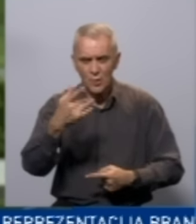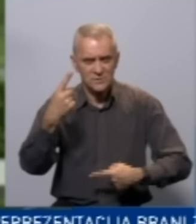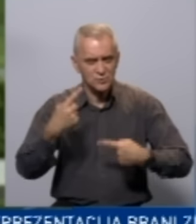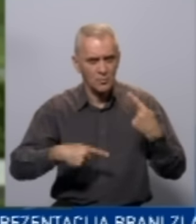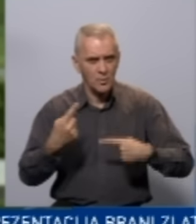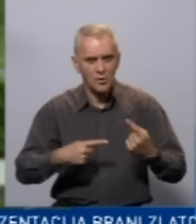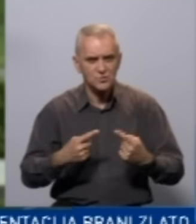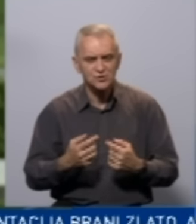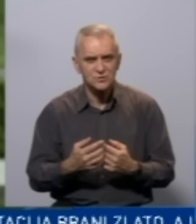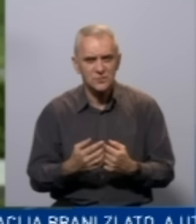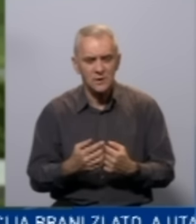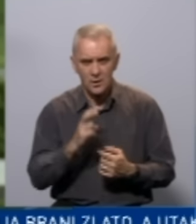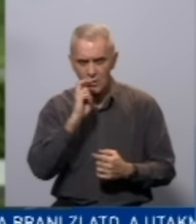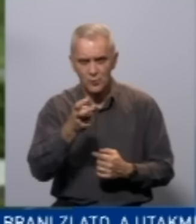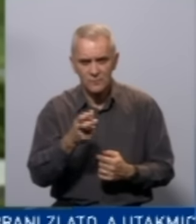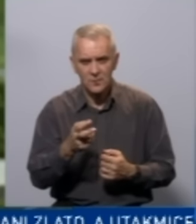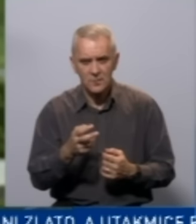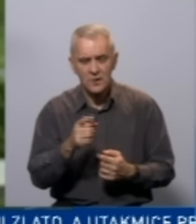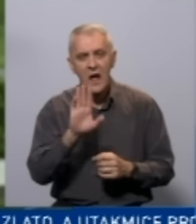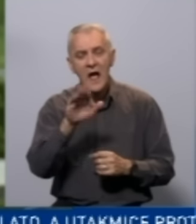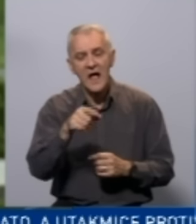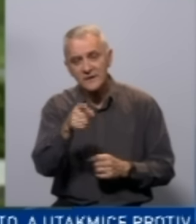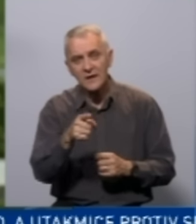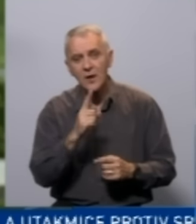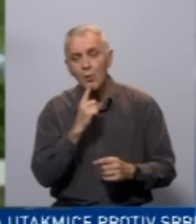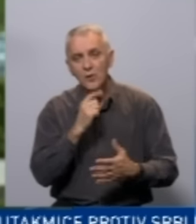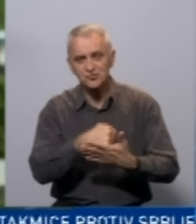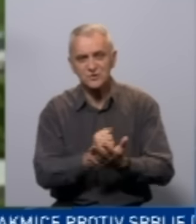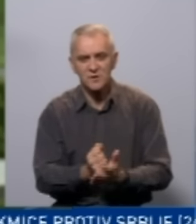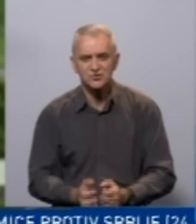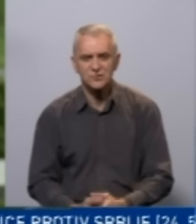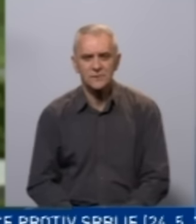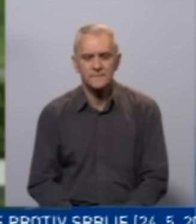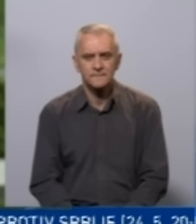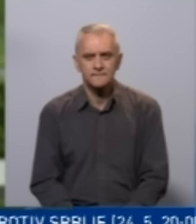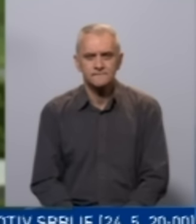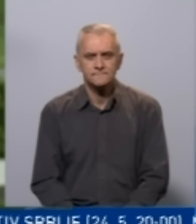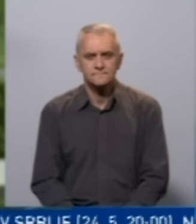reakcije očekivano, a evo neke od onih koji smo zabilježili.